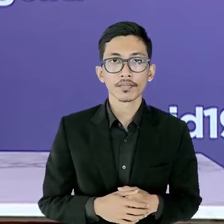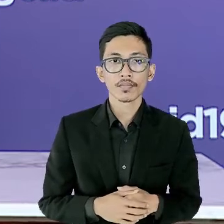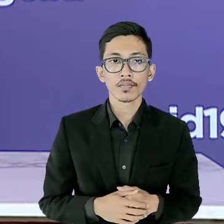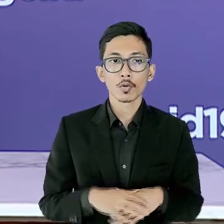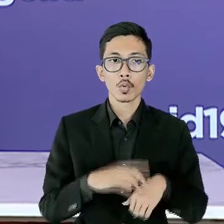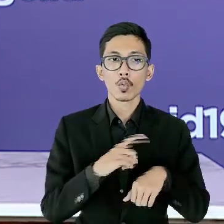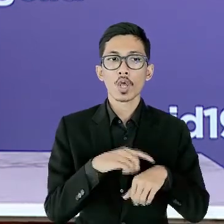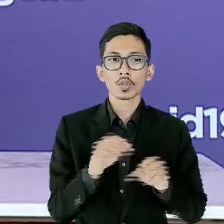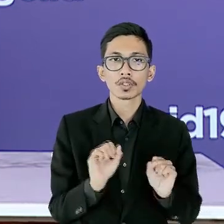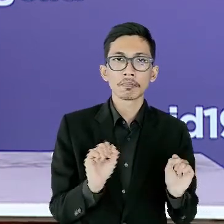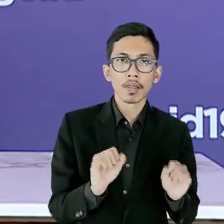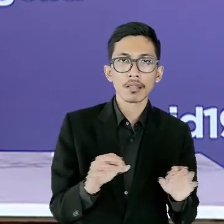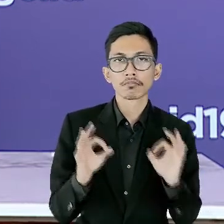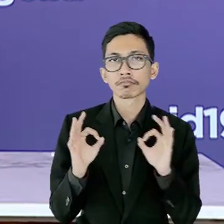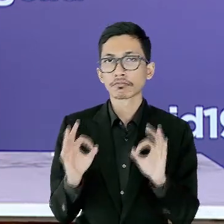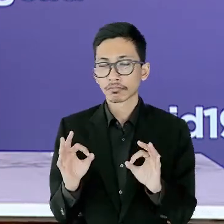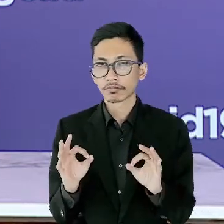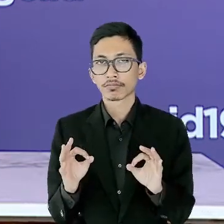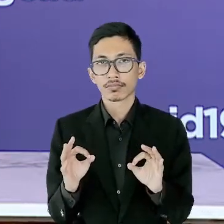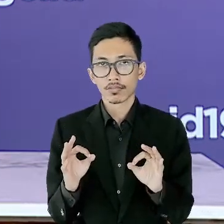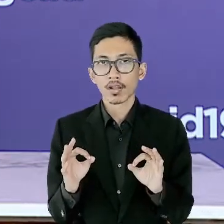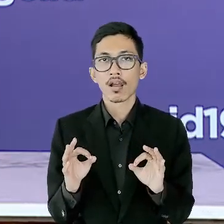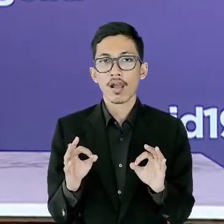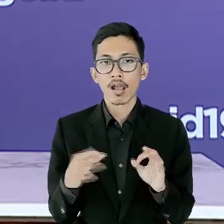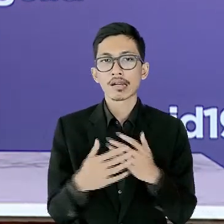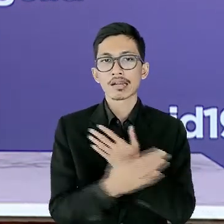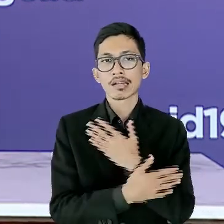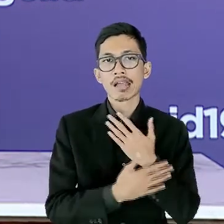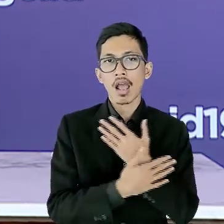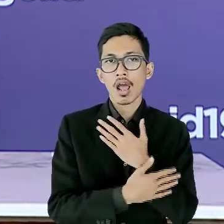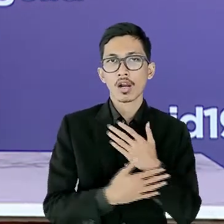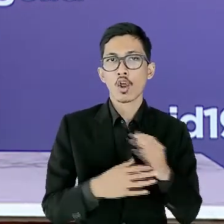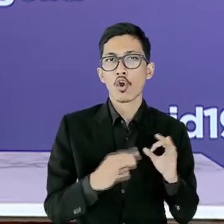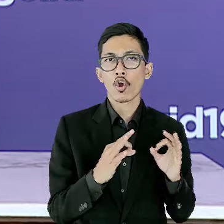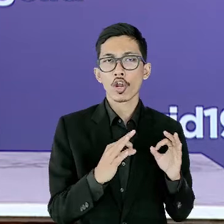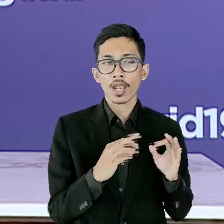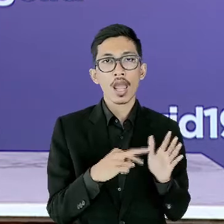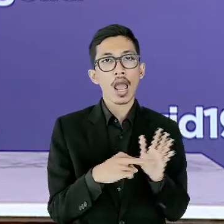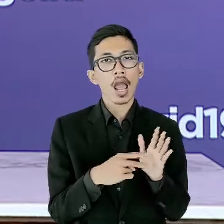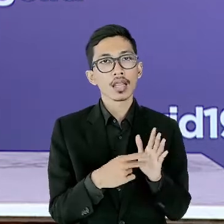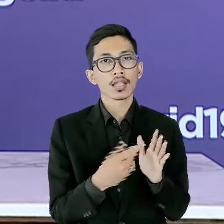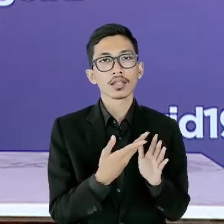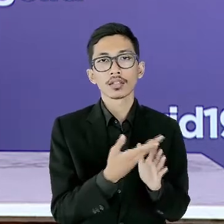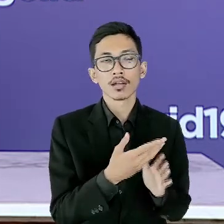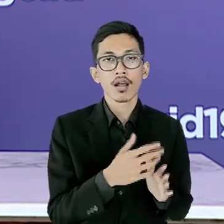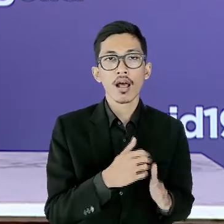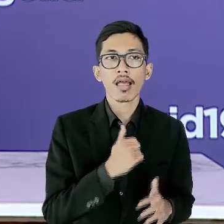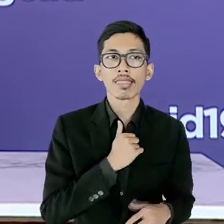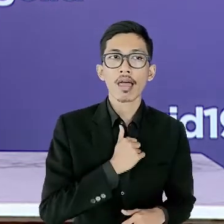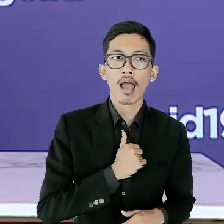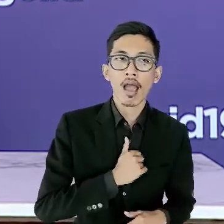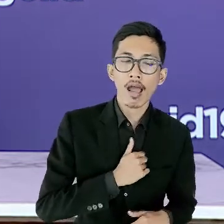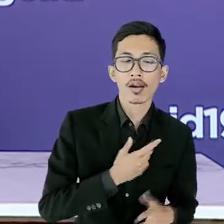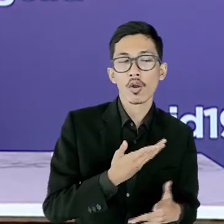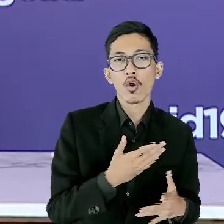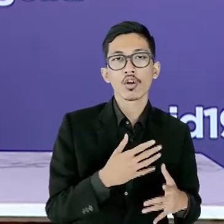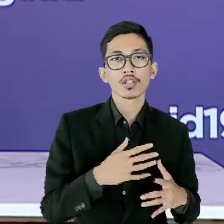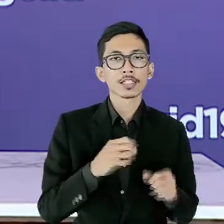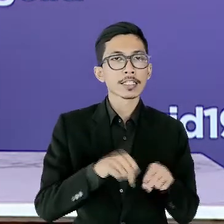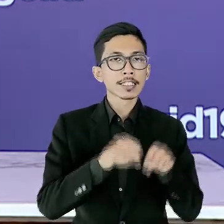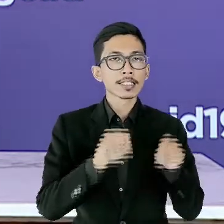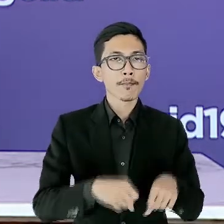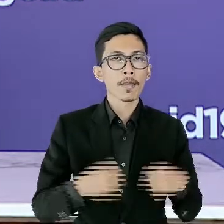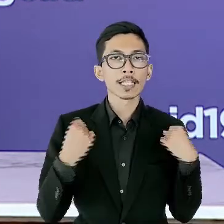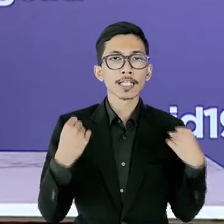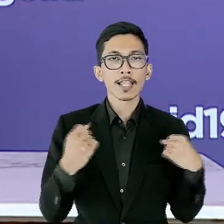ketepatan penanganan COVID-19 yang dilakukan oleh sebuah negara mengindikasikan ketahanan sistem kesehatannya